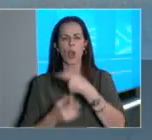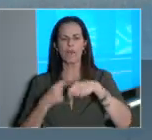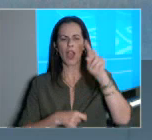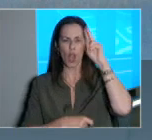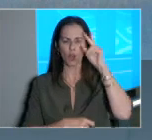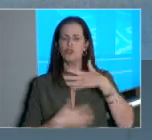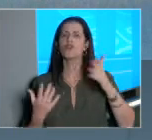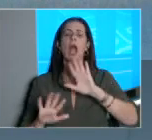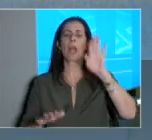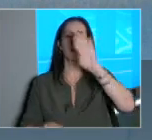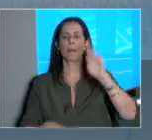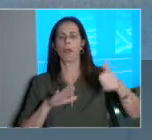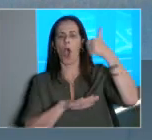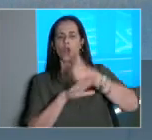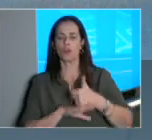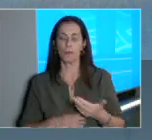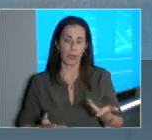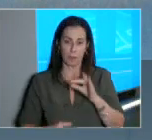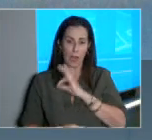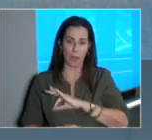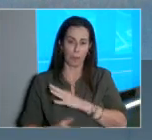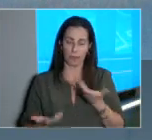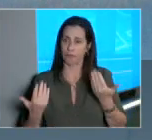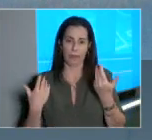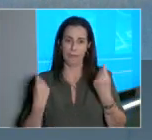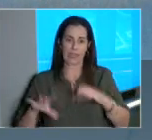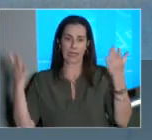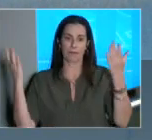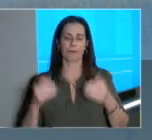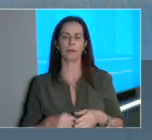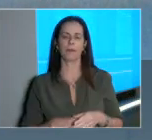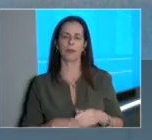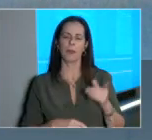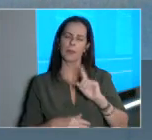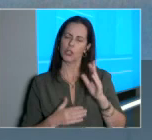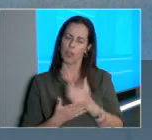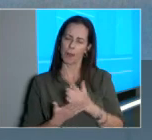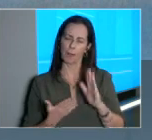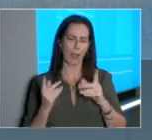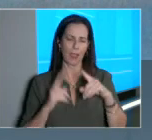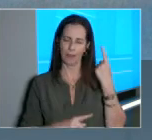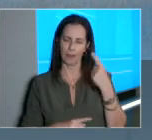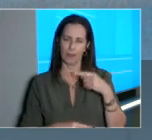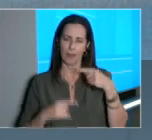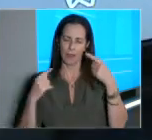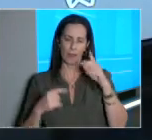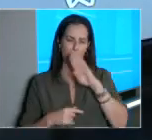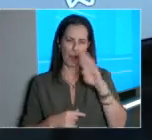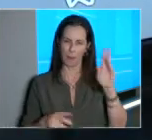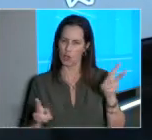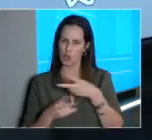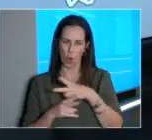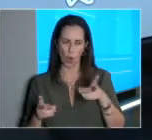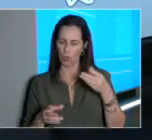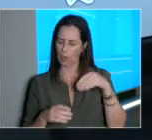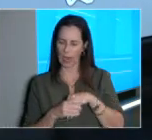שאין מועמד אחר חוץ מנתניהו, אז כל הדברים של ליברמן ירדו לטמיון. בוא תראה, מי שקובע מה יקרה ביום שנתניהו לא יוכל